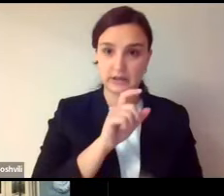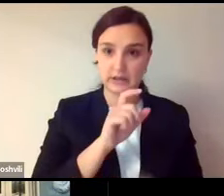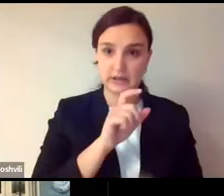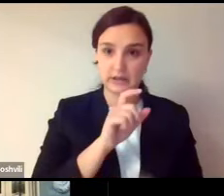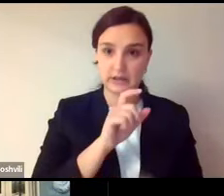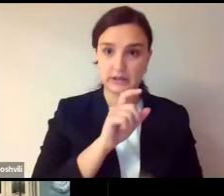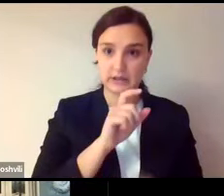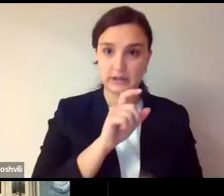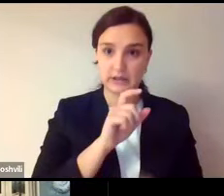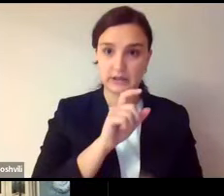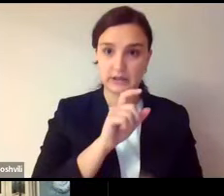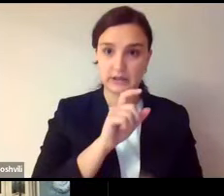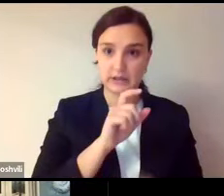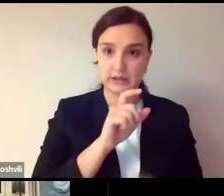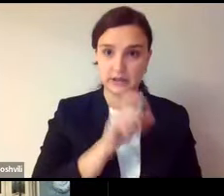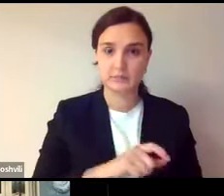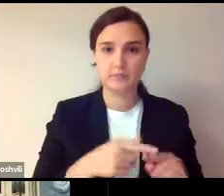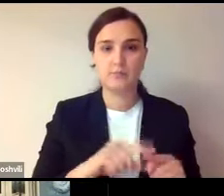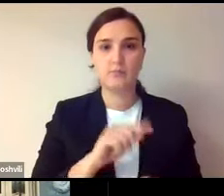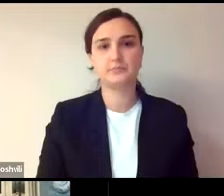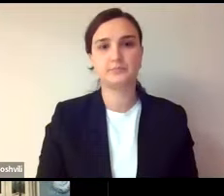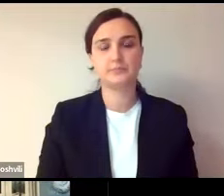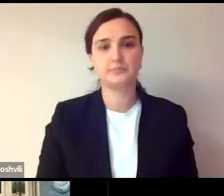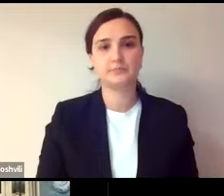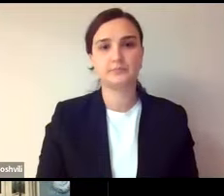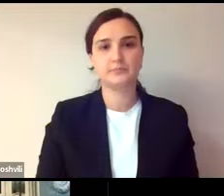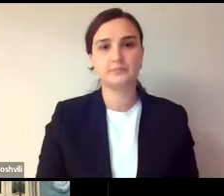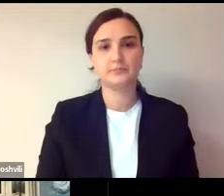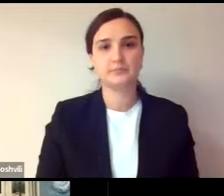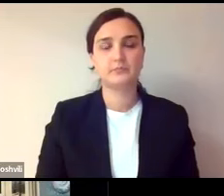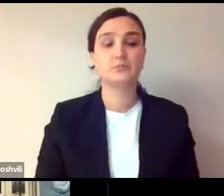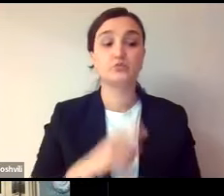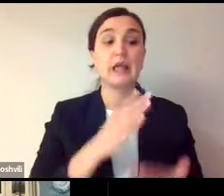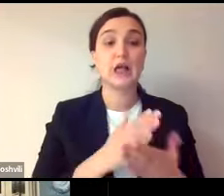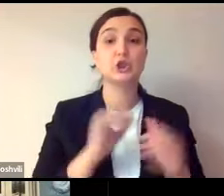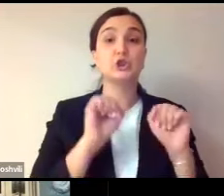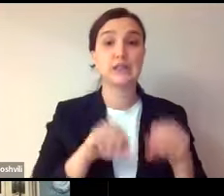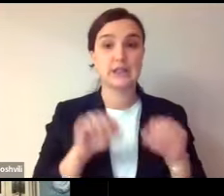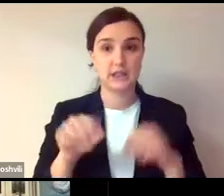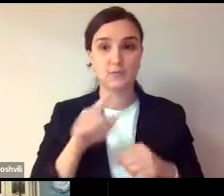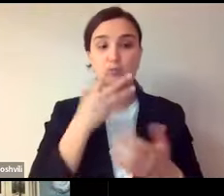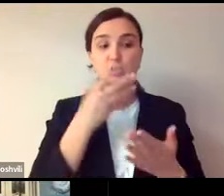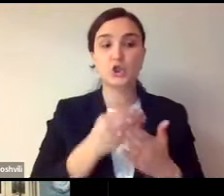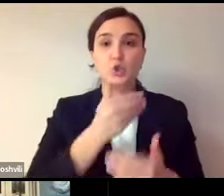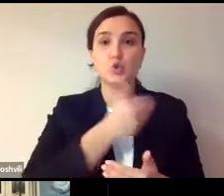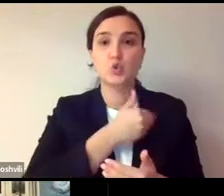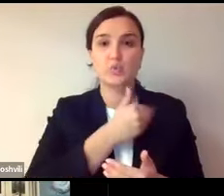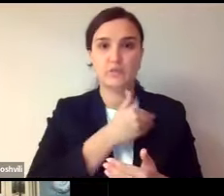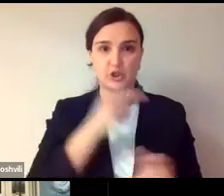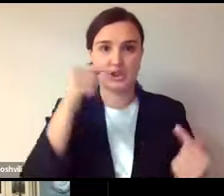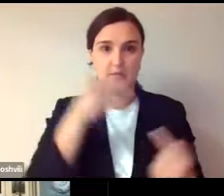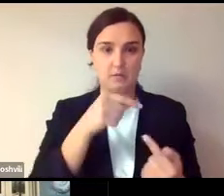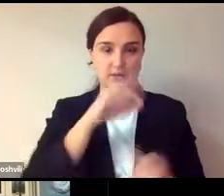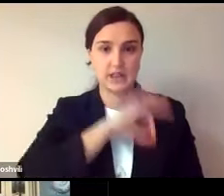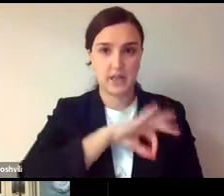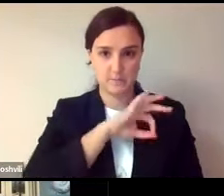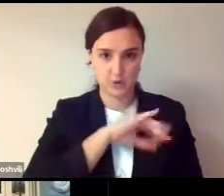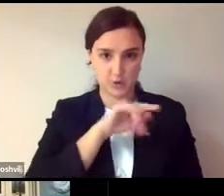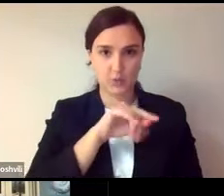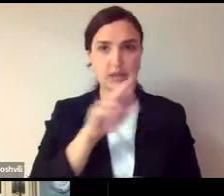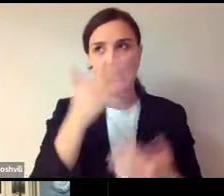გაქვს შესაძლებლობა, რა თქმა უნდა, შენი სურვილისა გამოიყენო ეს ნივთი და გაასხვისო, ანუ გაყიდო